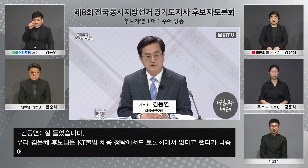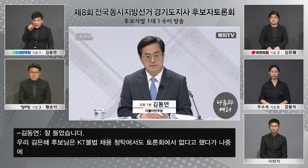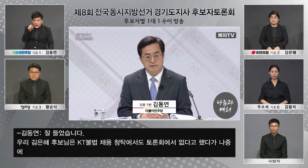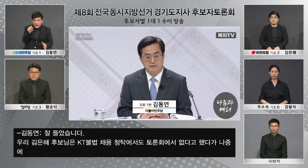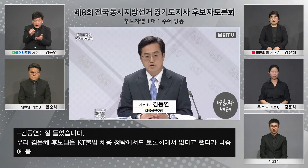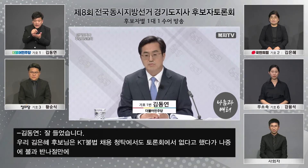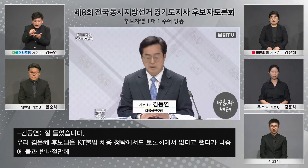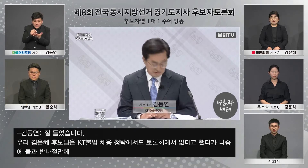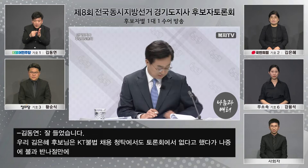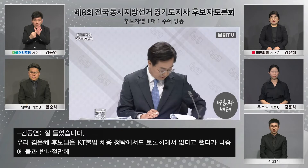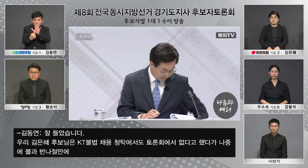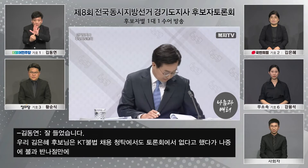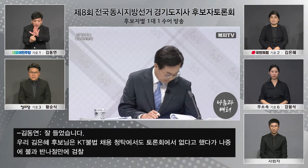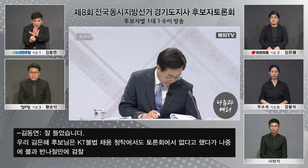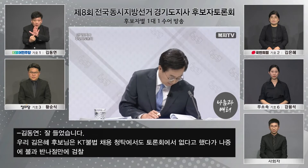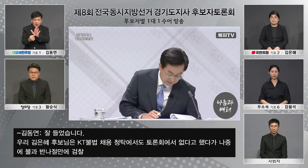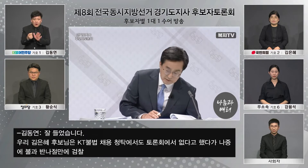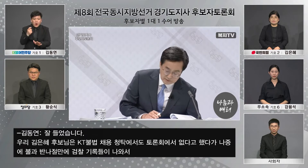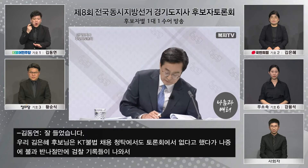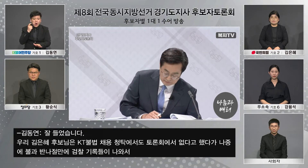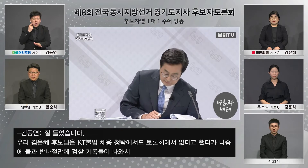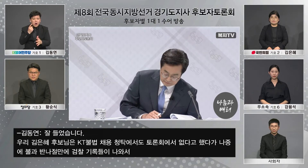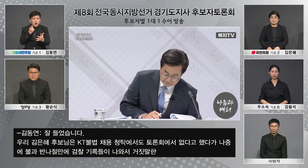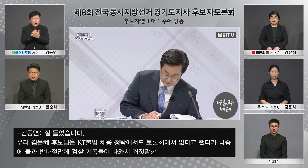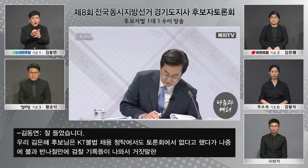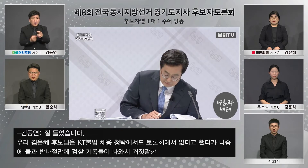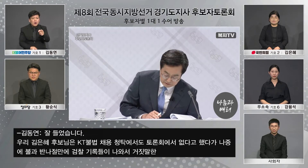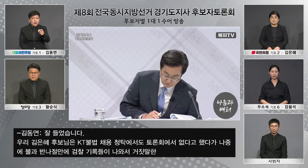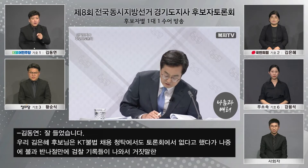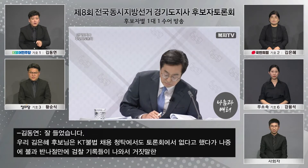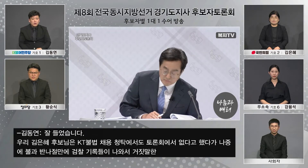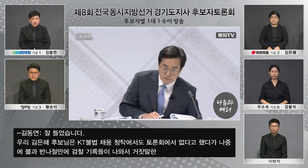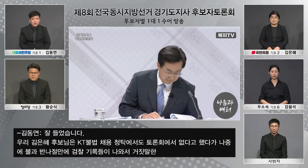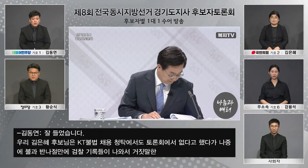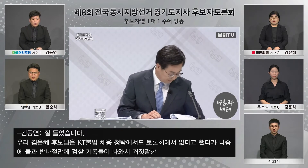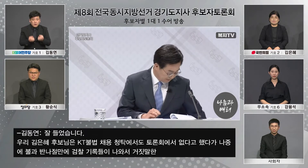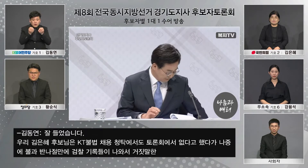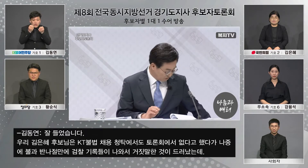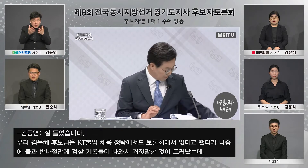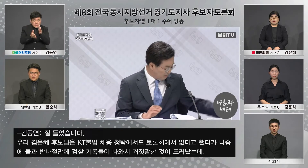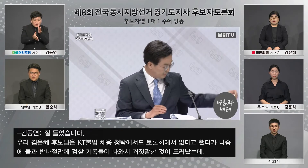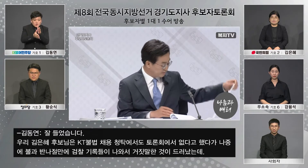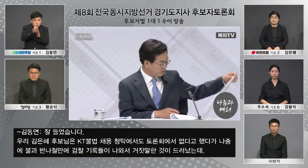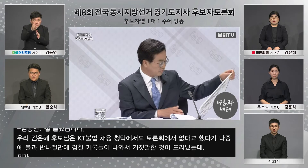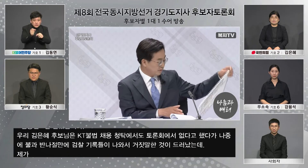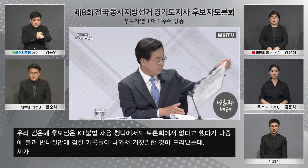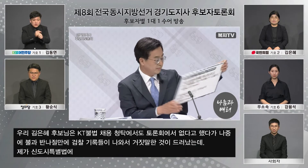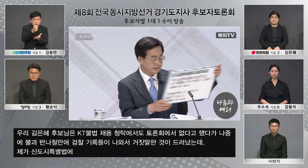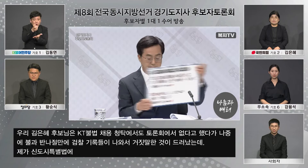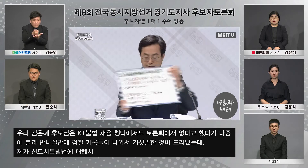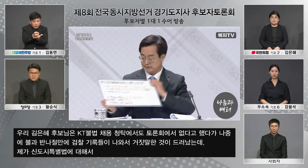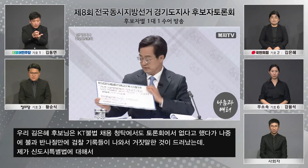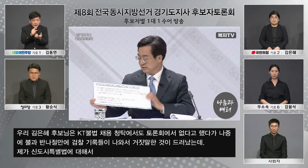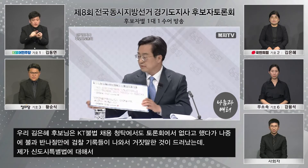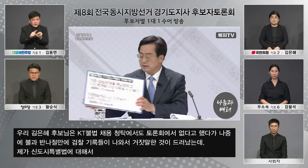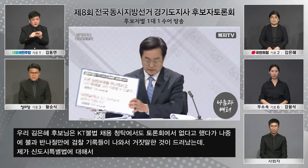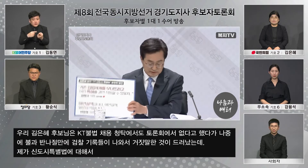기록들이 나와서 이 거짓말한 것이 드러났는데 제가 이 신도시 특별법에 대해서 좀 한 말씀 여쭤보려고